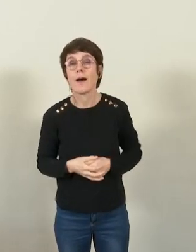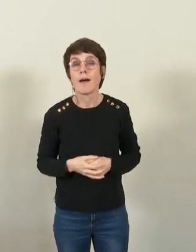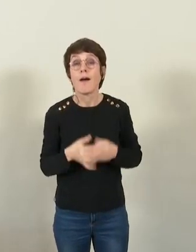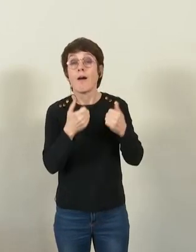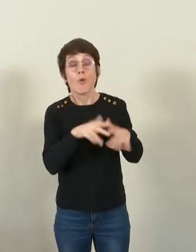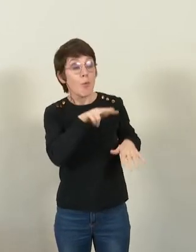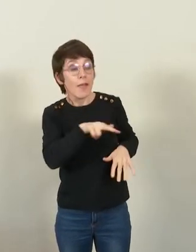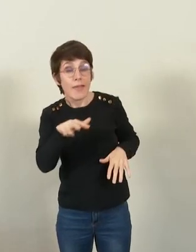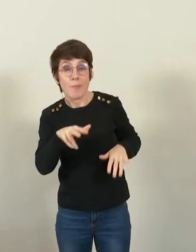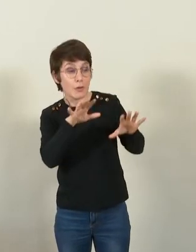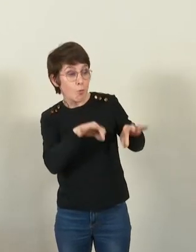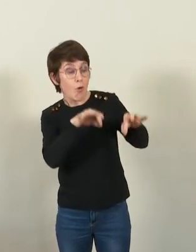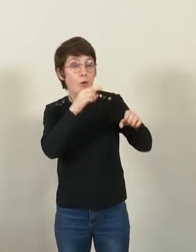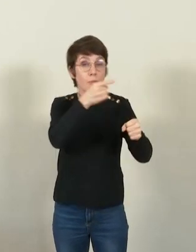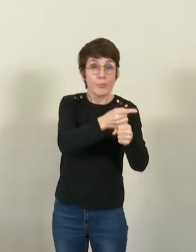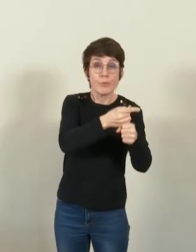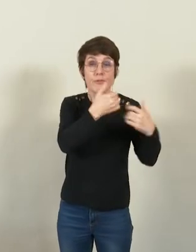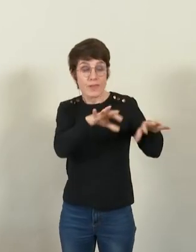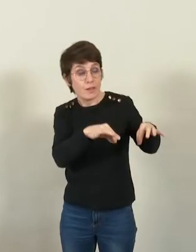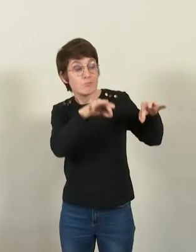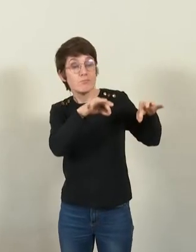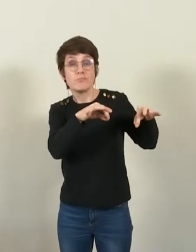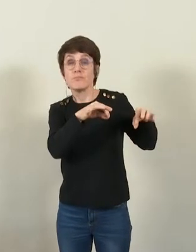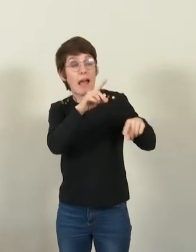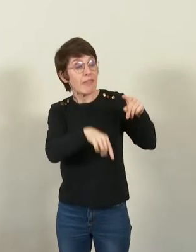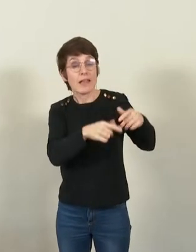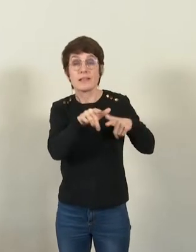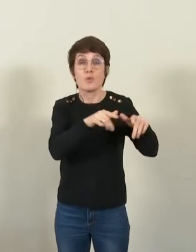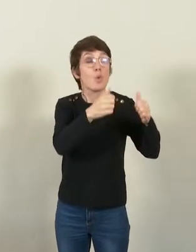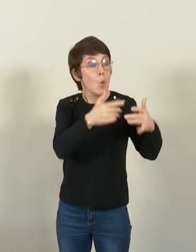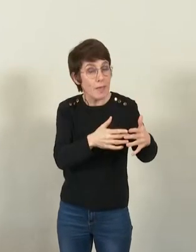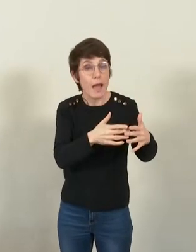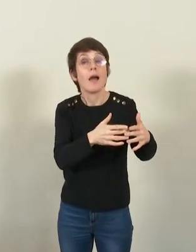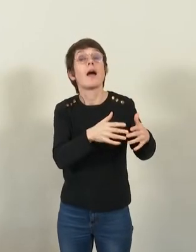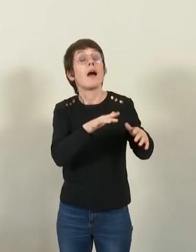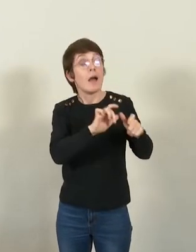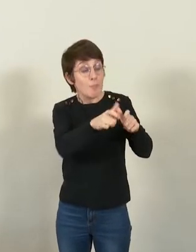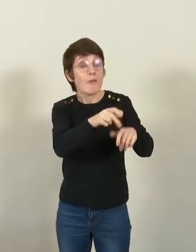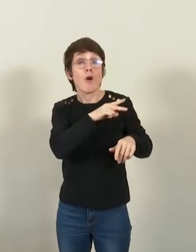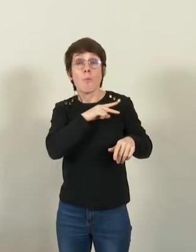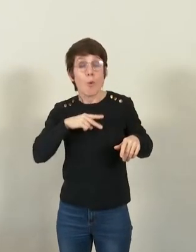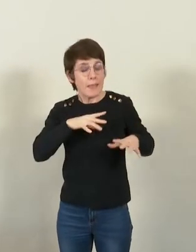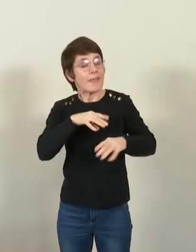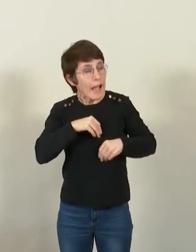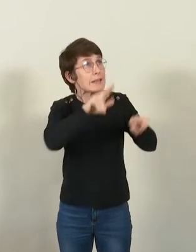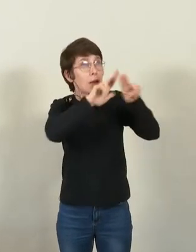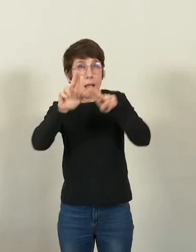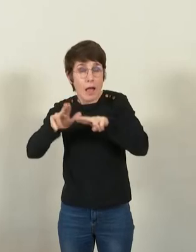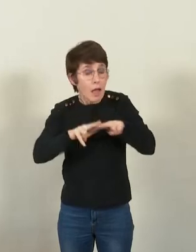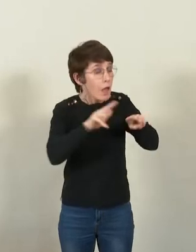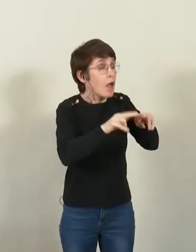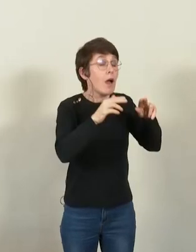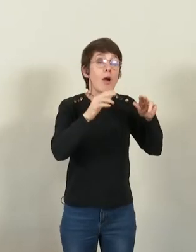de bail suspendus une fois qu'ils sont suspendus combien ont effectué les travaux nécessaires pour être remis à la location et en combien de